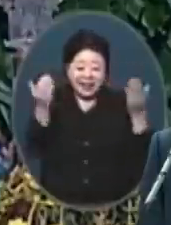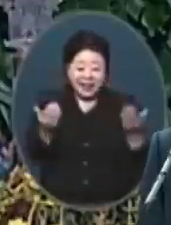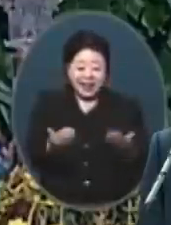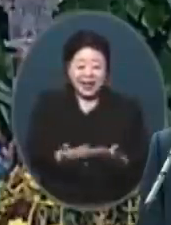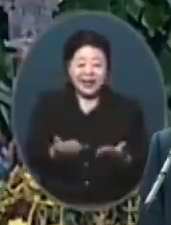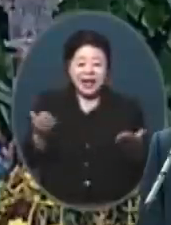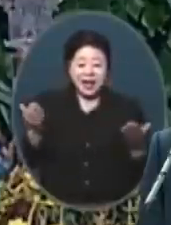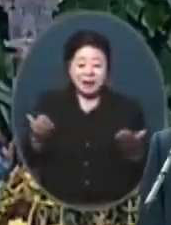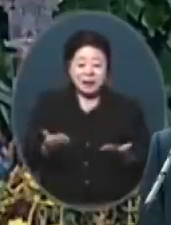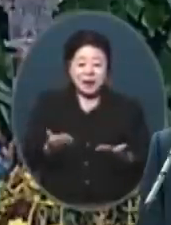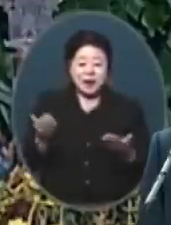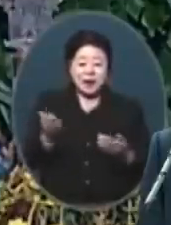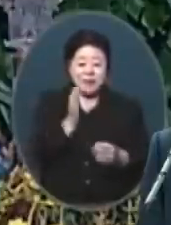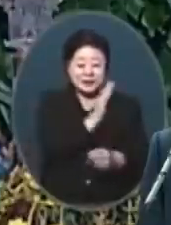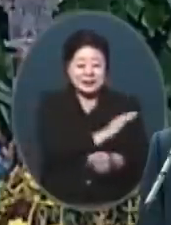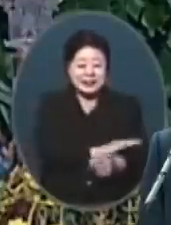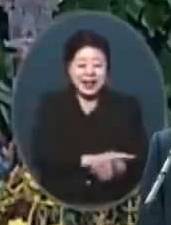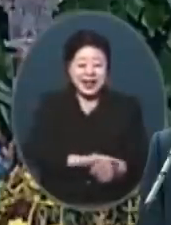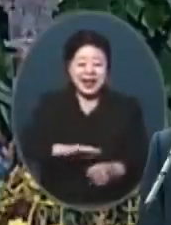내가